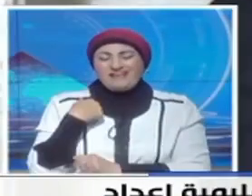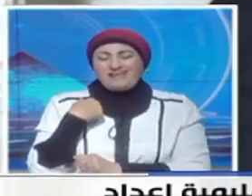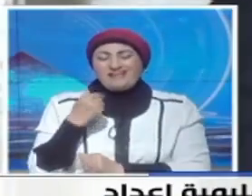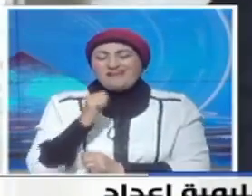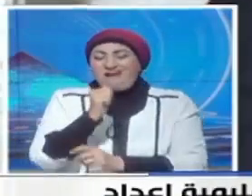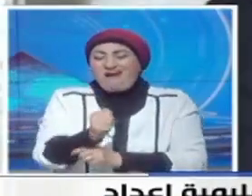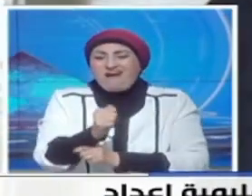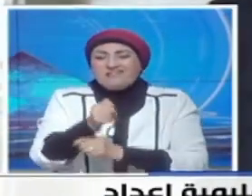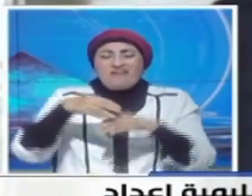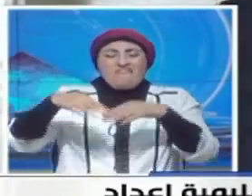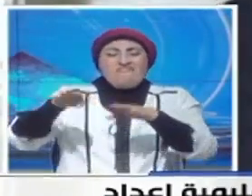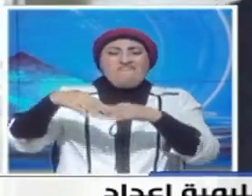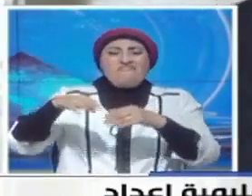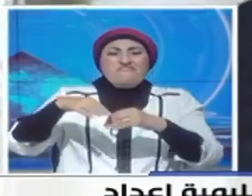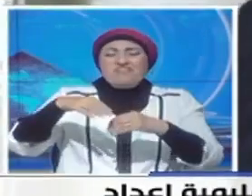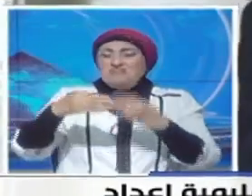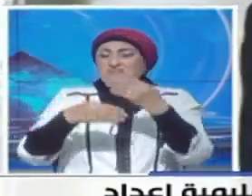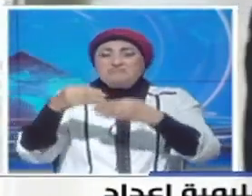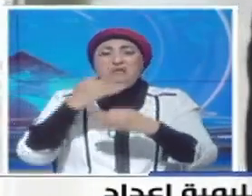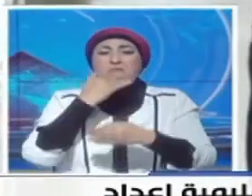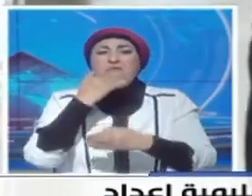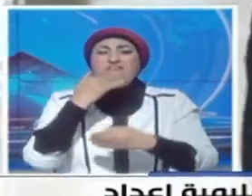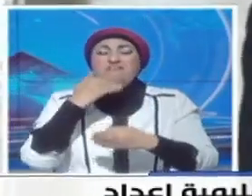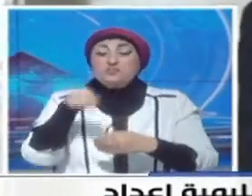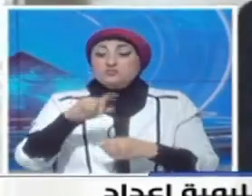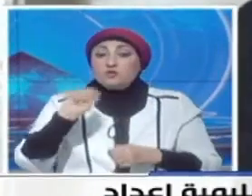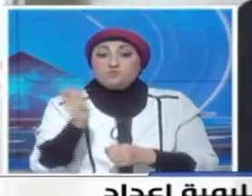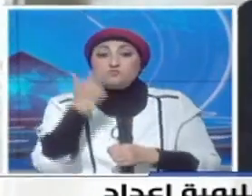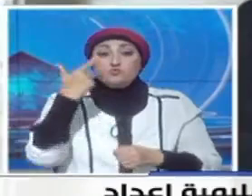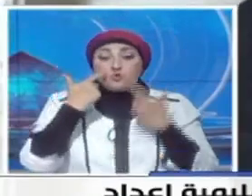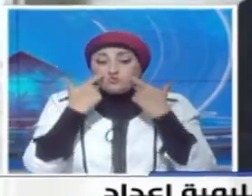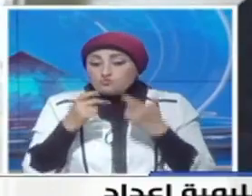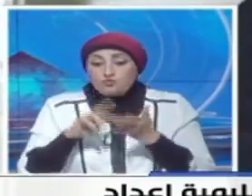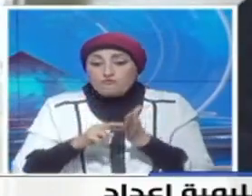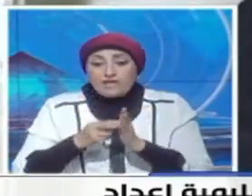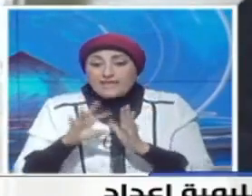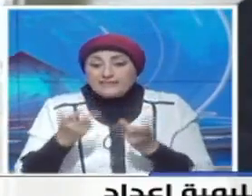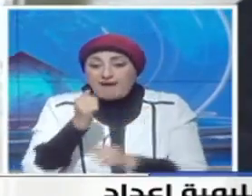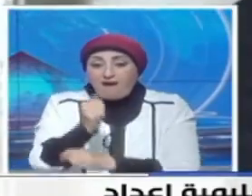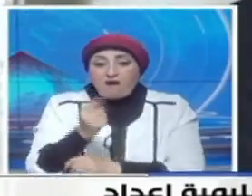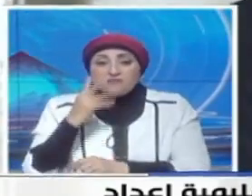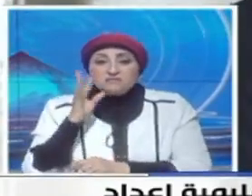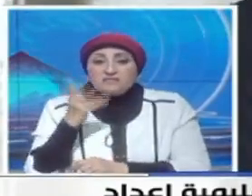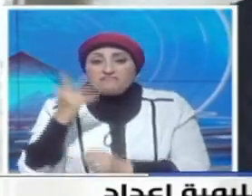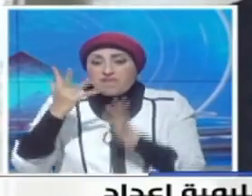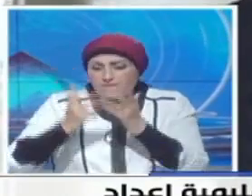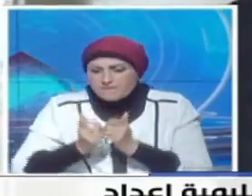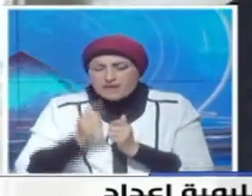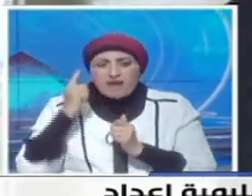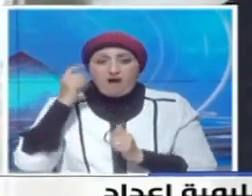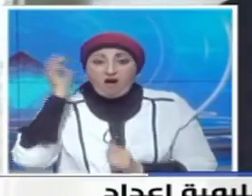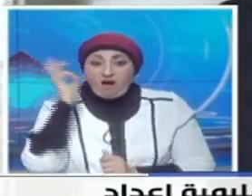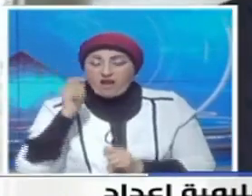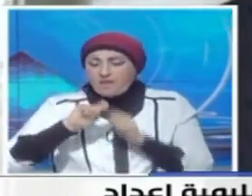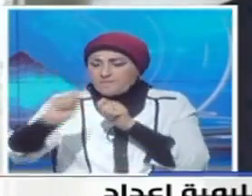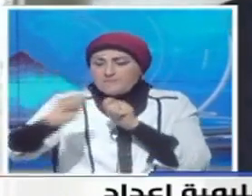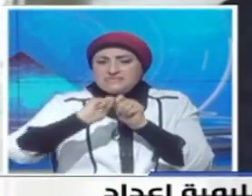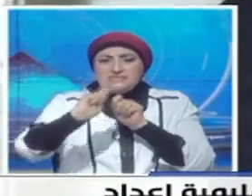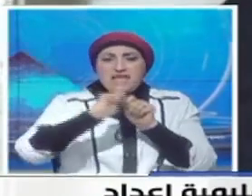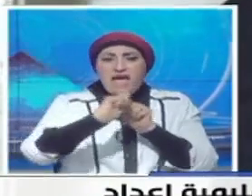الأراضي الغير مستغلة سيتم البدء فورا في إعداد كافة البيانات الخاصة بها، سواء المساحات